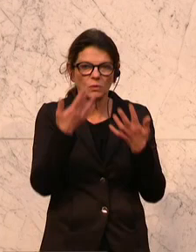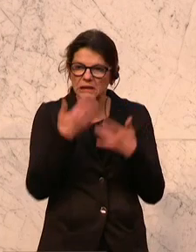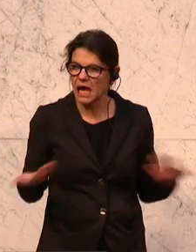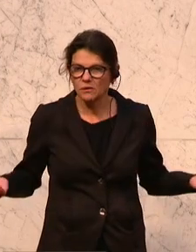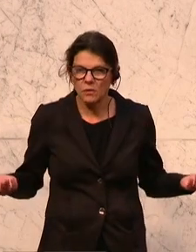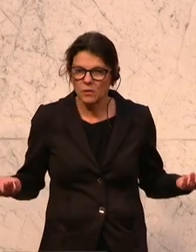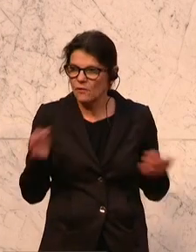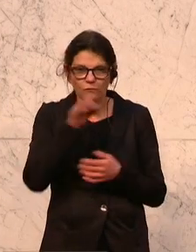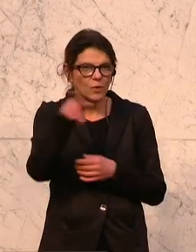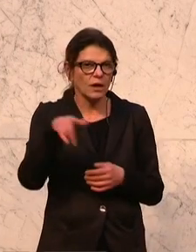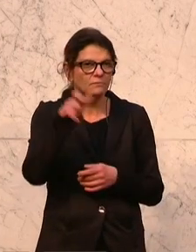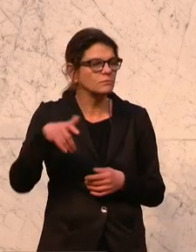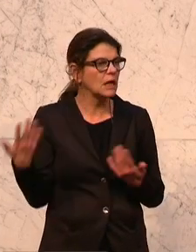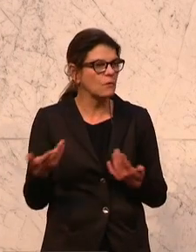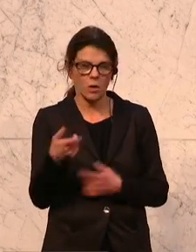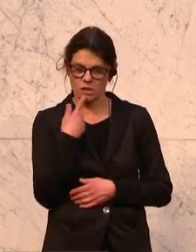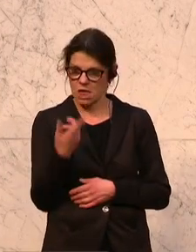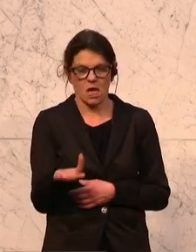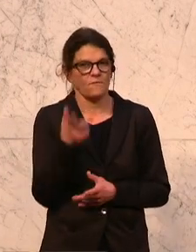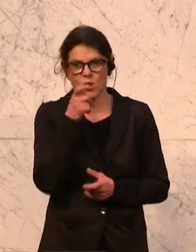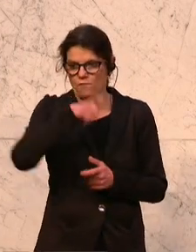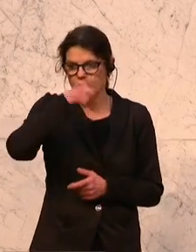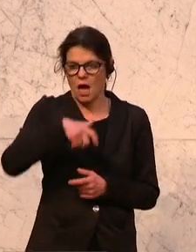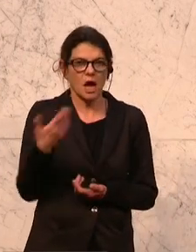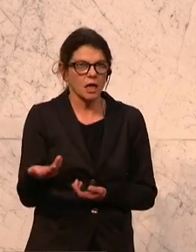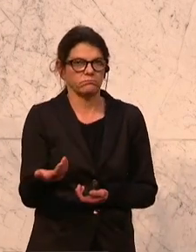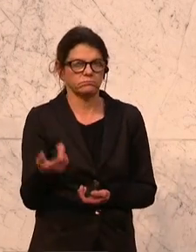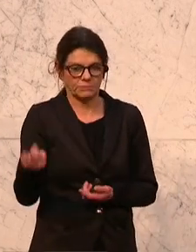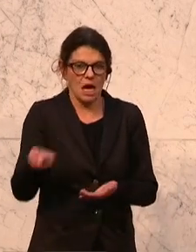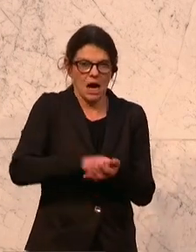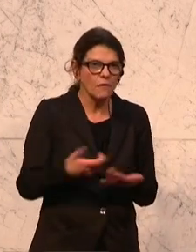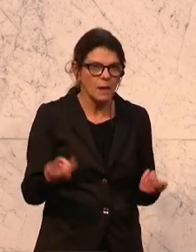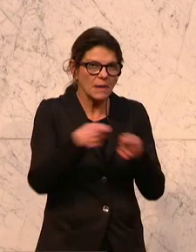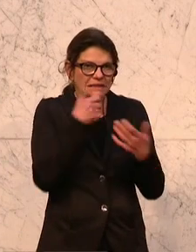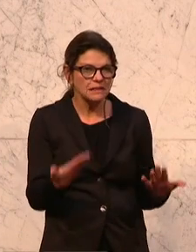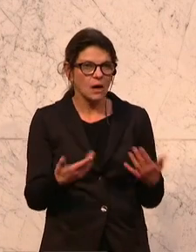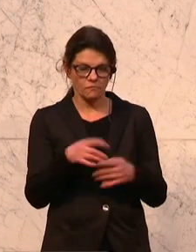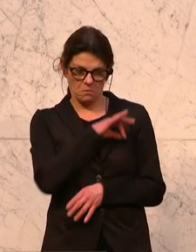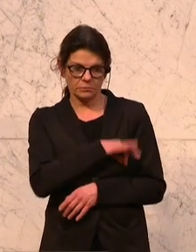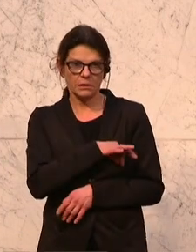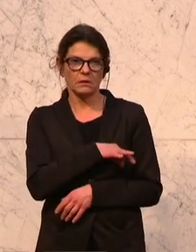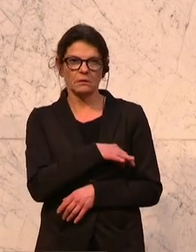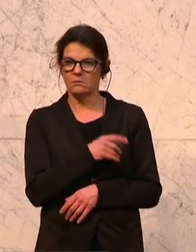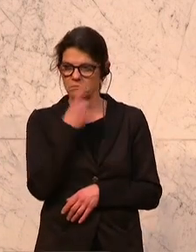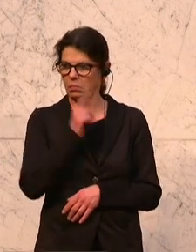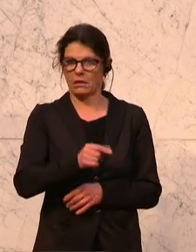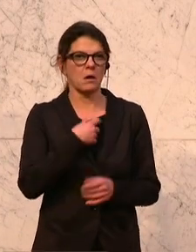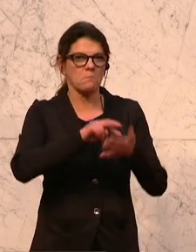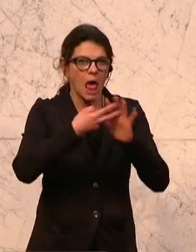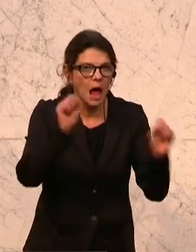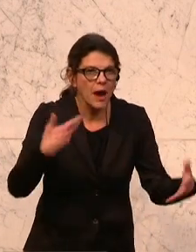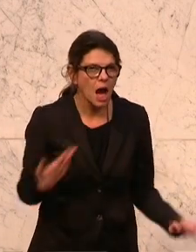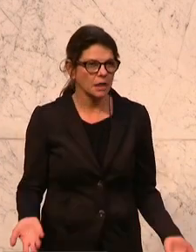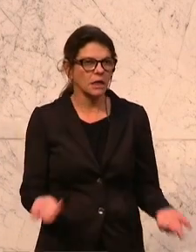Investitionsrechnungen für all jene, die sich derartige Photovoltaikanlagen anschaffen, weil die Erlösseite dann vollkommen unplanbar ist.